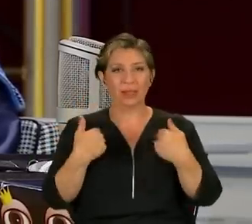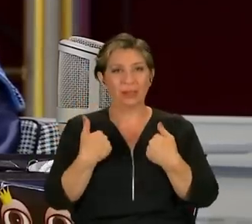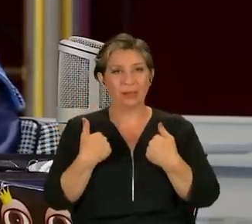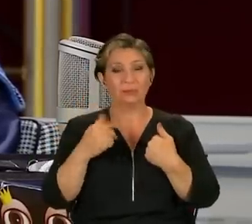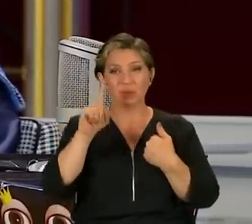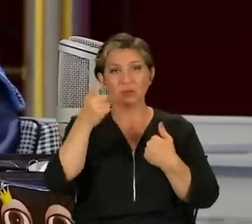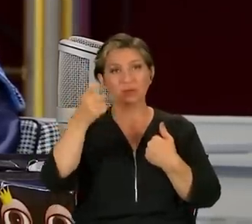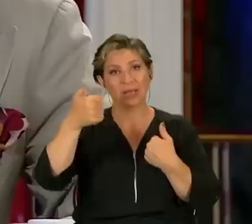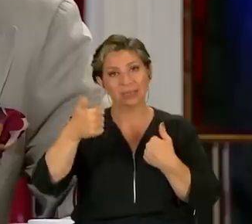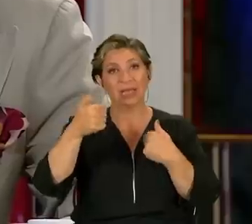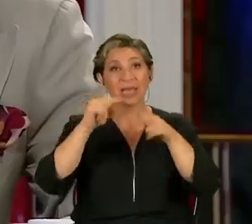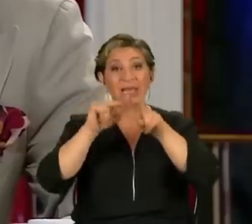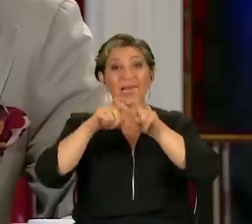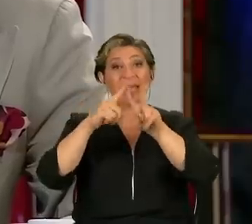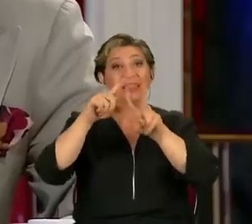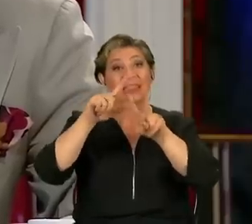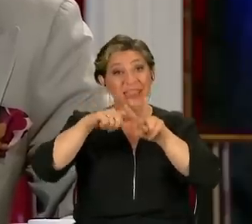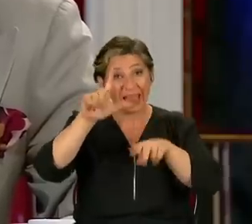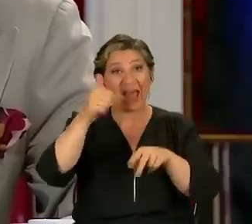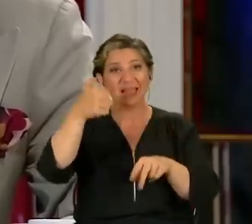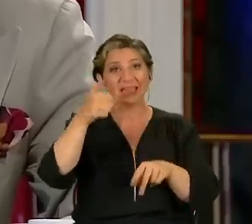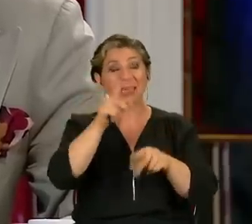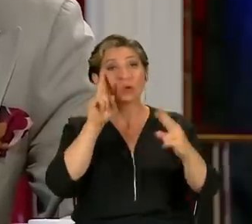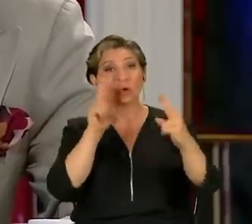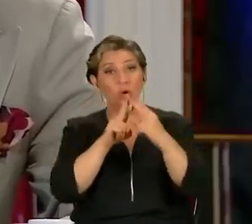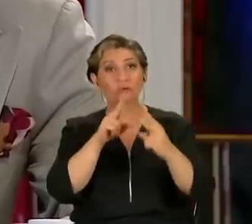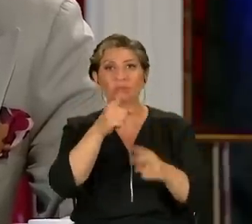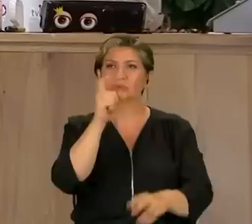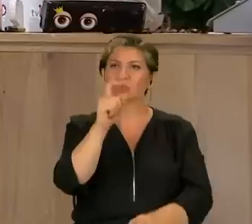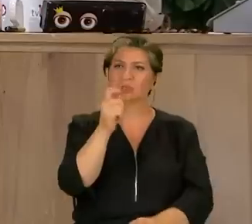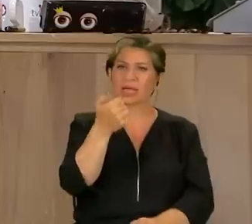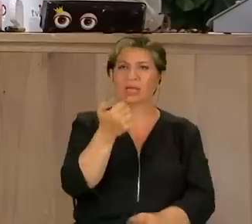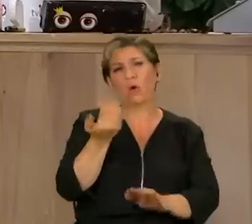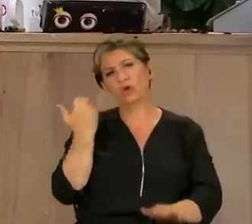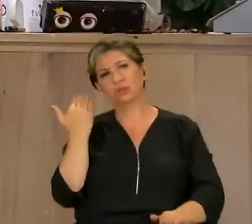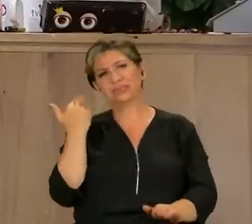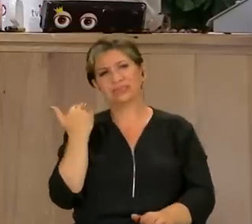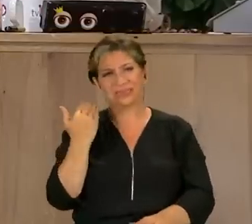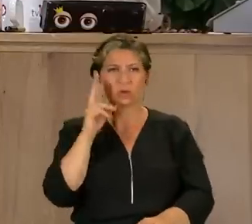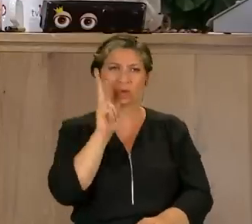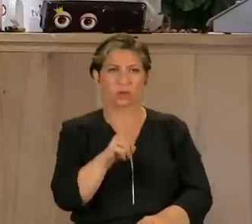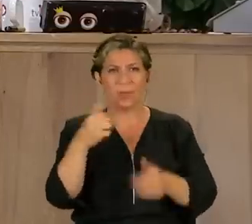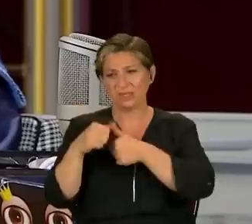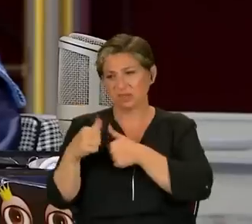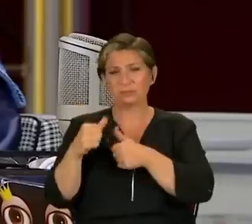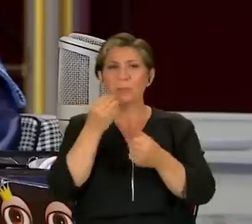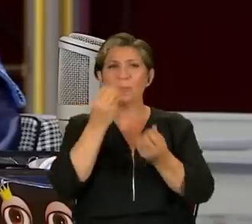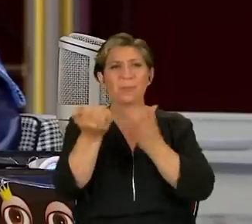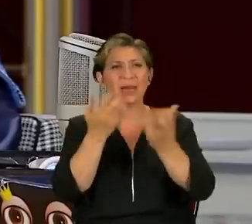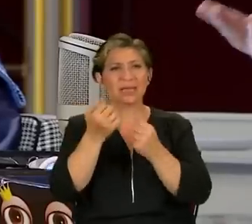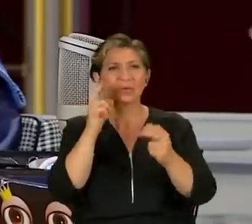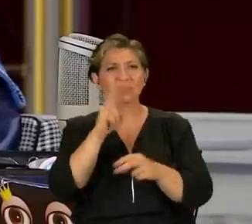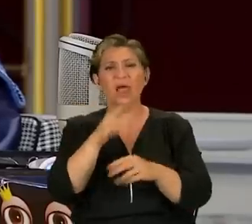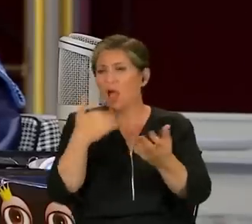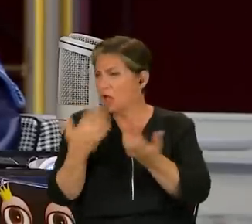Tamam, 96. Kanal 6'da. Demek ki benim o seni gördüğüm o zaman herhalde 96 öncesinde. Evet, eşim markette gösterdi.